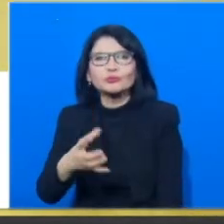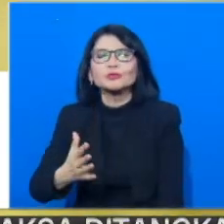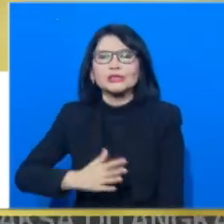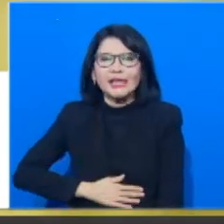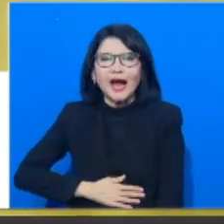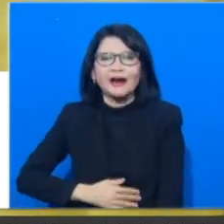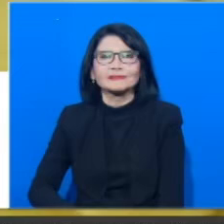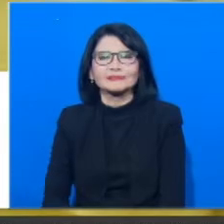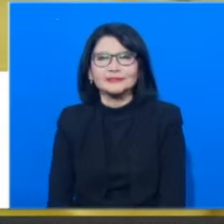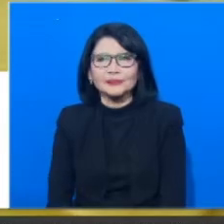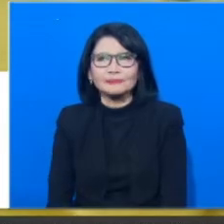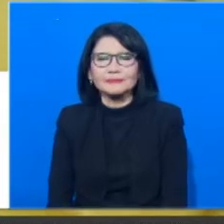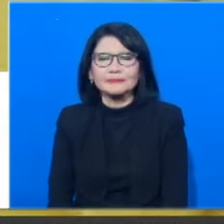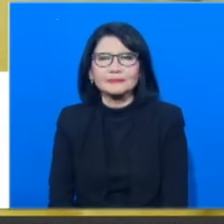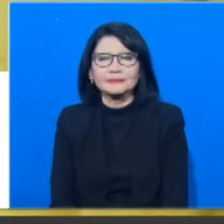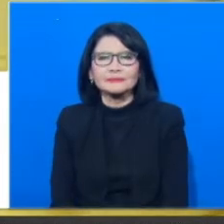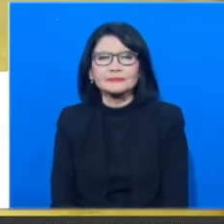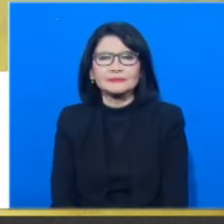Makan lagi ya.